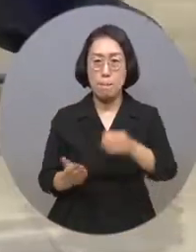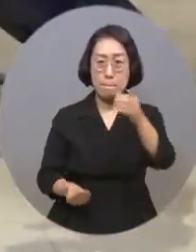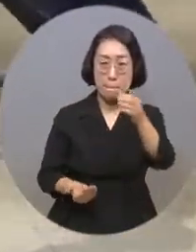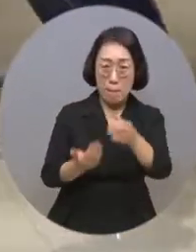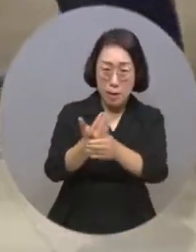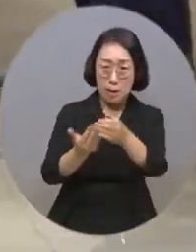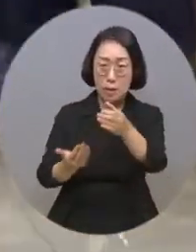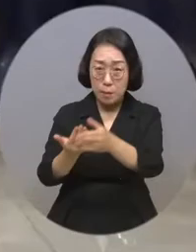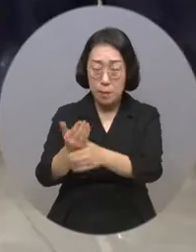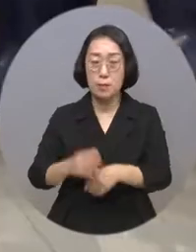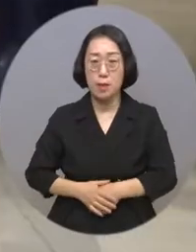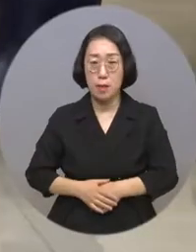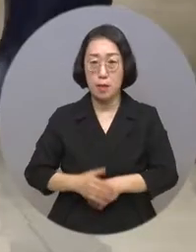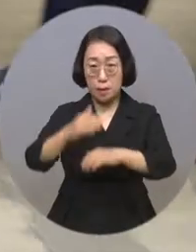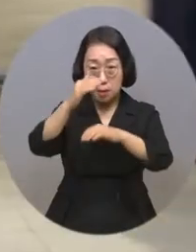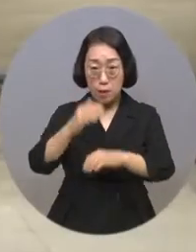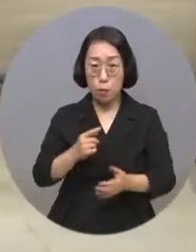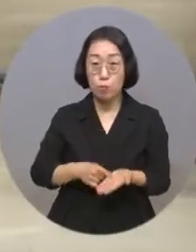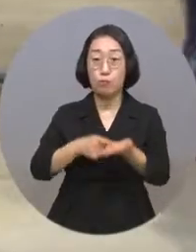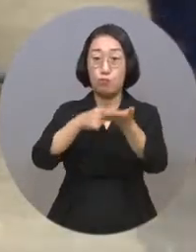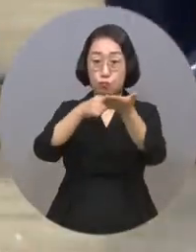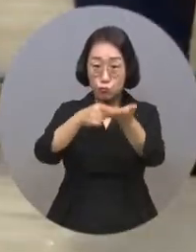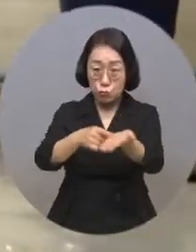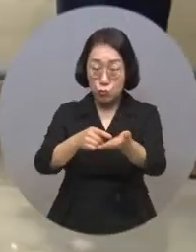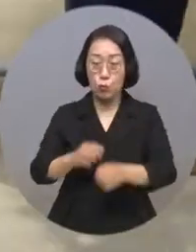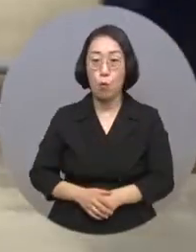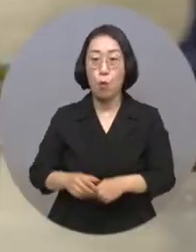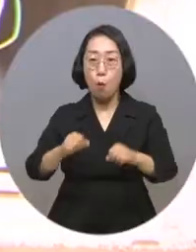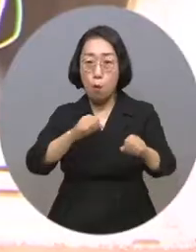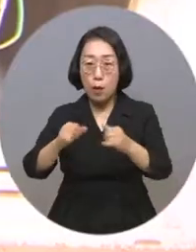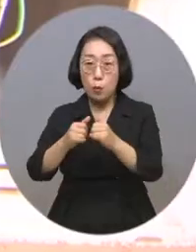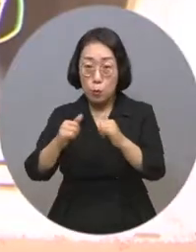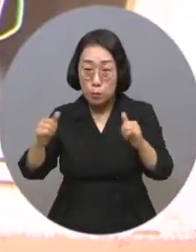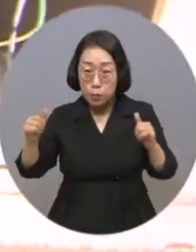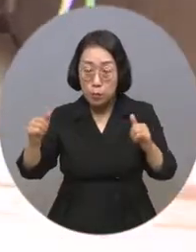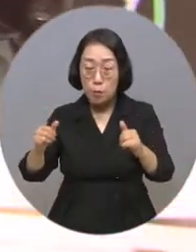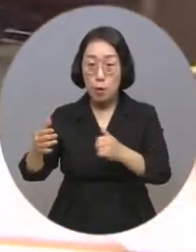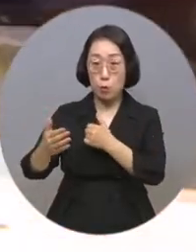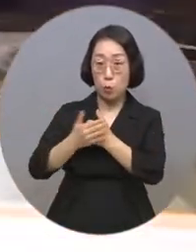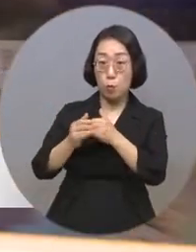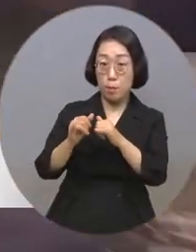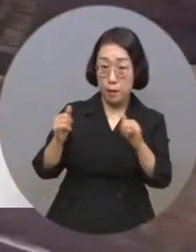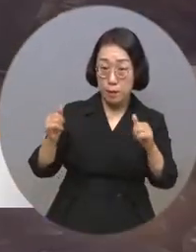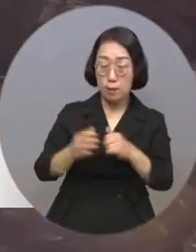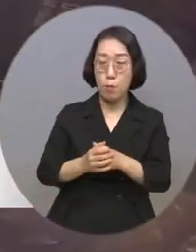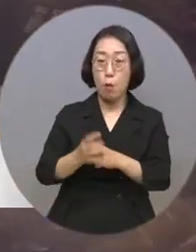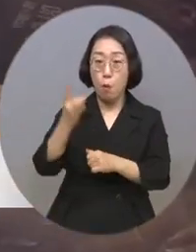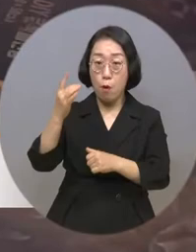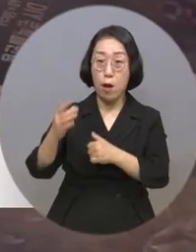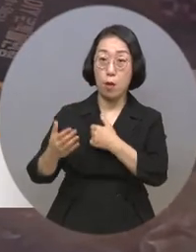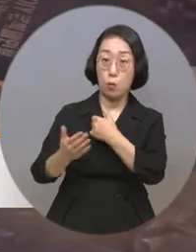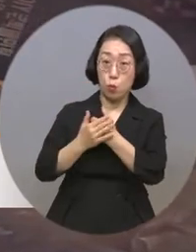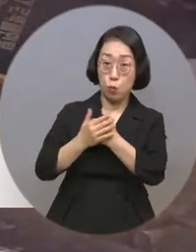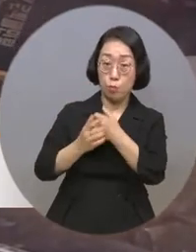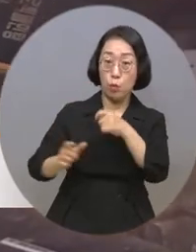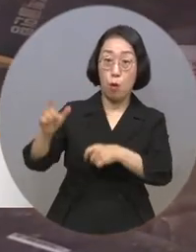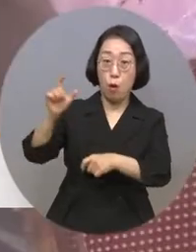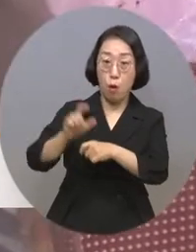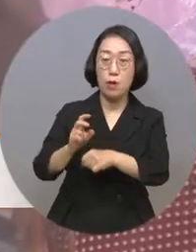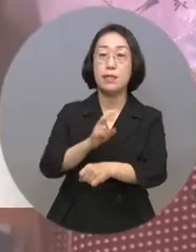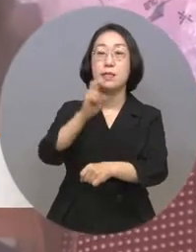피해를 입었다고 지자체에 신고한 장애인 활동지원 수급자는 기존에 이용하던 활동지원급여 외에